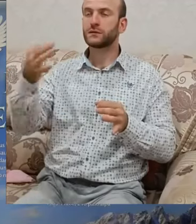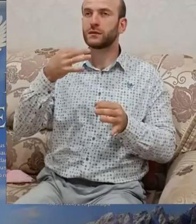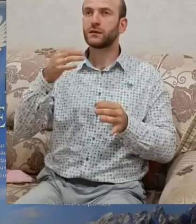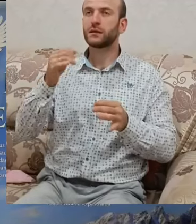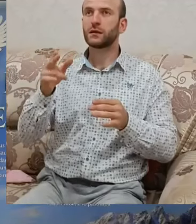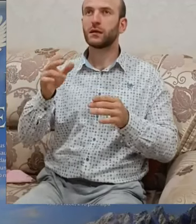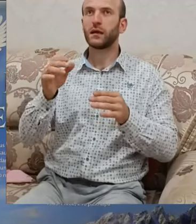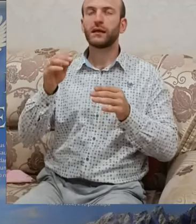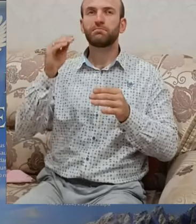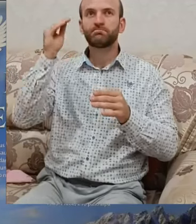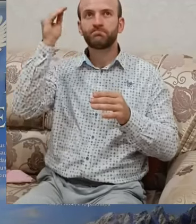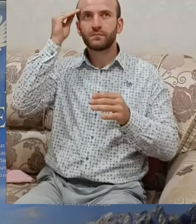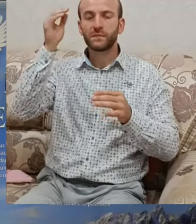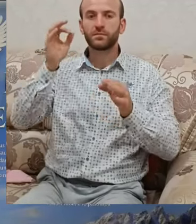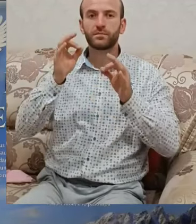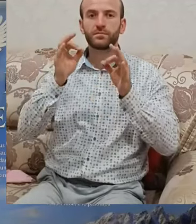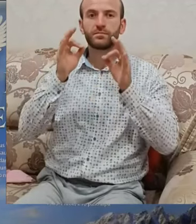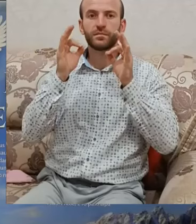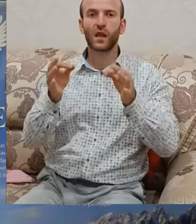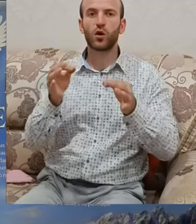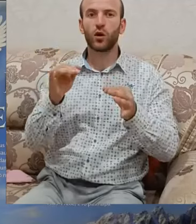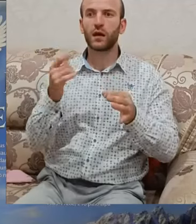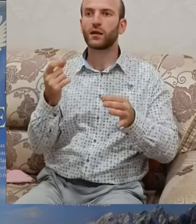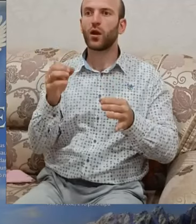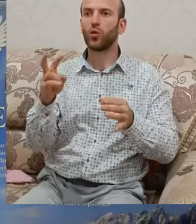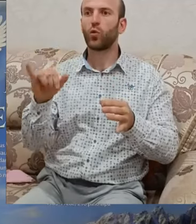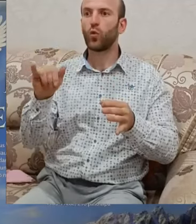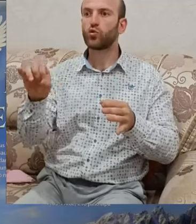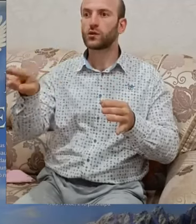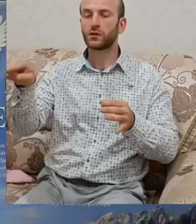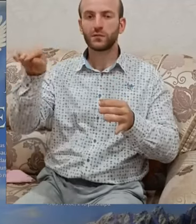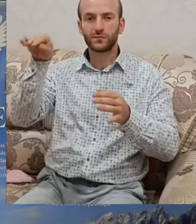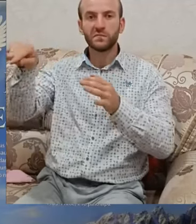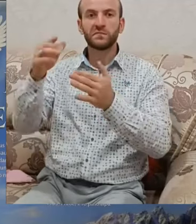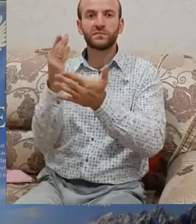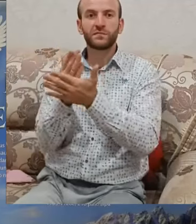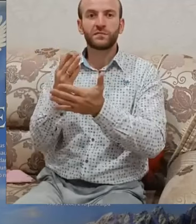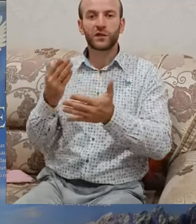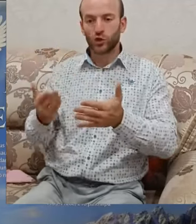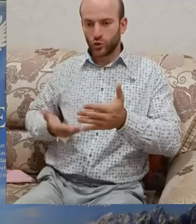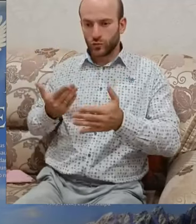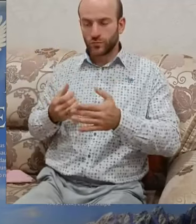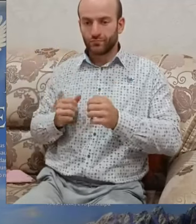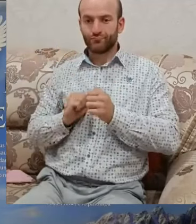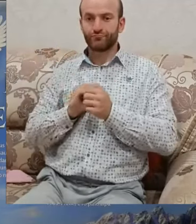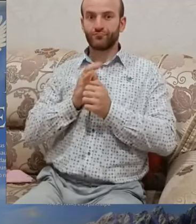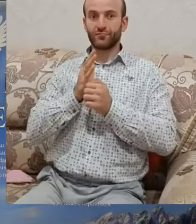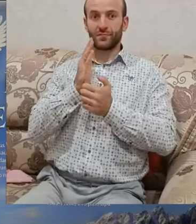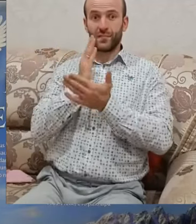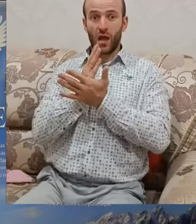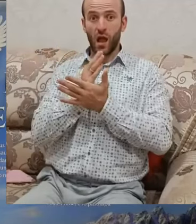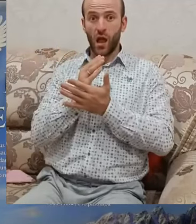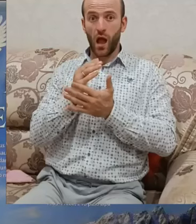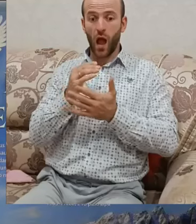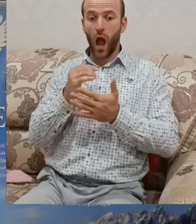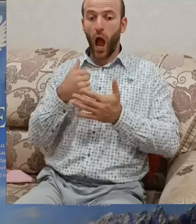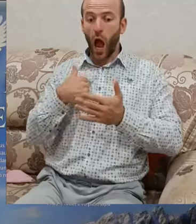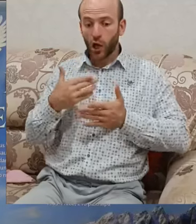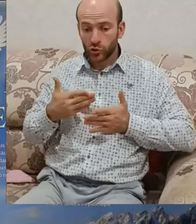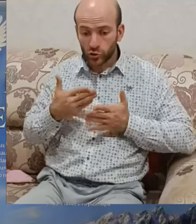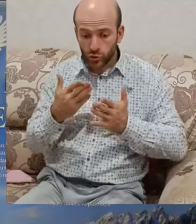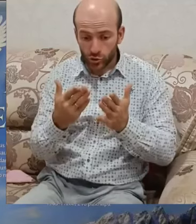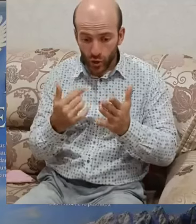и принять. Jis pasakė, taip pasakė pranašas Malachijo 4. Он сказал, так сказал пророк Малахия 4. Ir